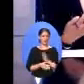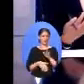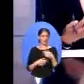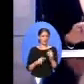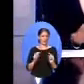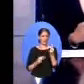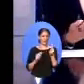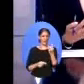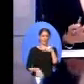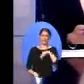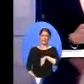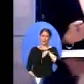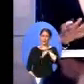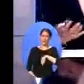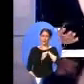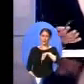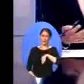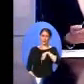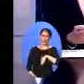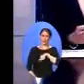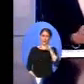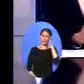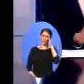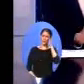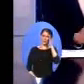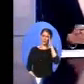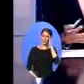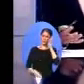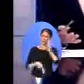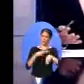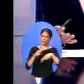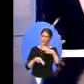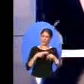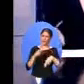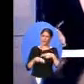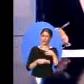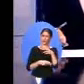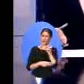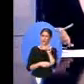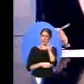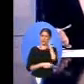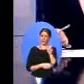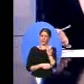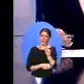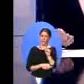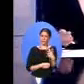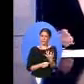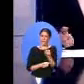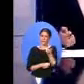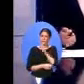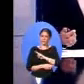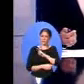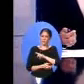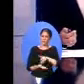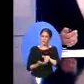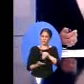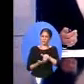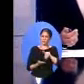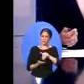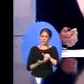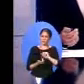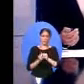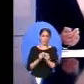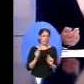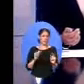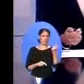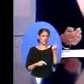קליני שהוא מוכר ומטופל במשך הרבה זמן ופשוט הבן אדם לא יכול לשאת יותר את חייו, לבין מקרים